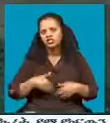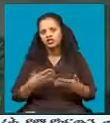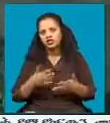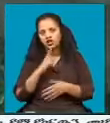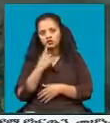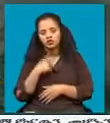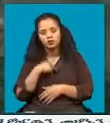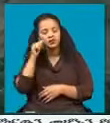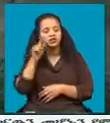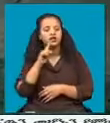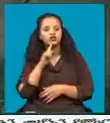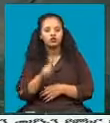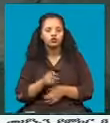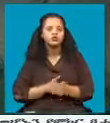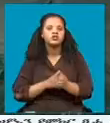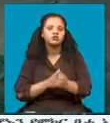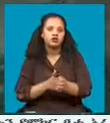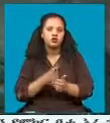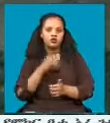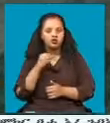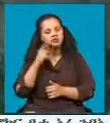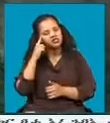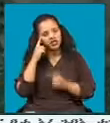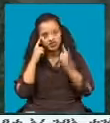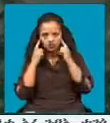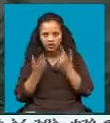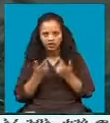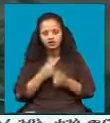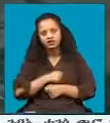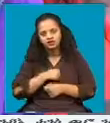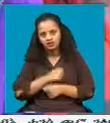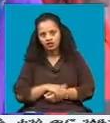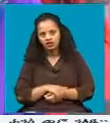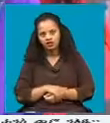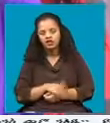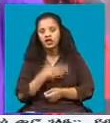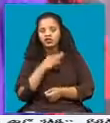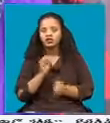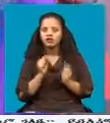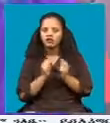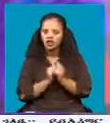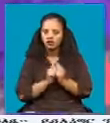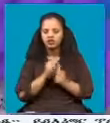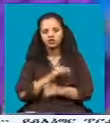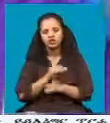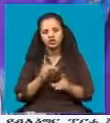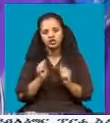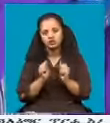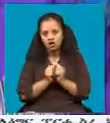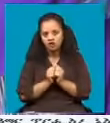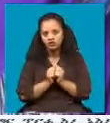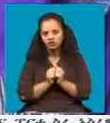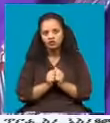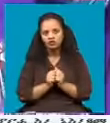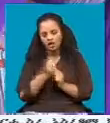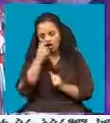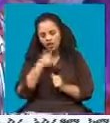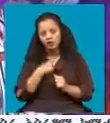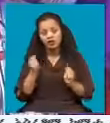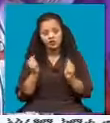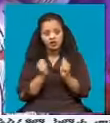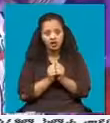እኛ በሳቸው ነው የምንመራው እና እንተሳሰባለን፣ እንተዛዘናለን። ከእስላሙ ጋርም ከክርስቲያኑ ጋርም ከአማኙ